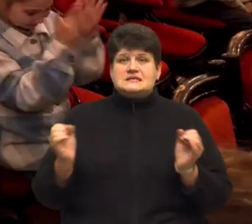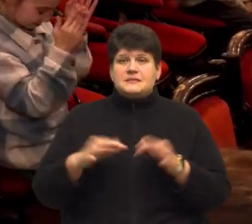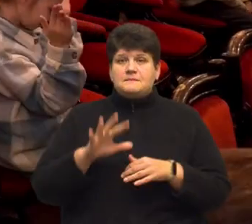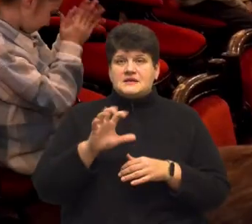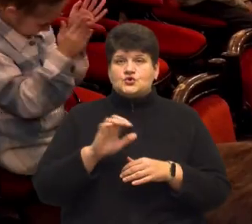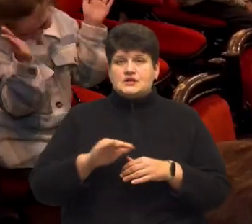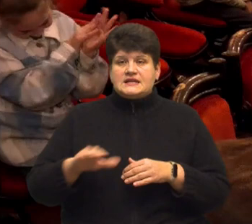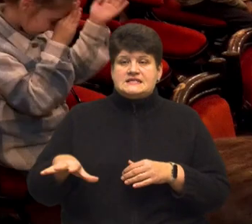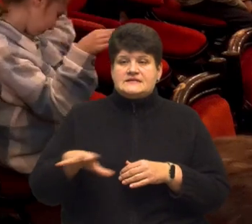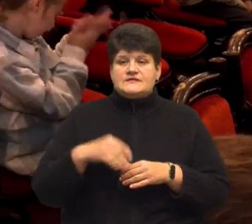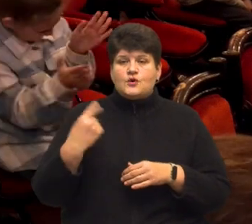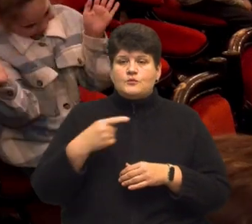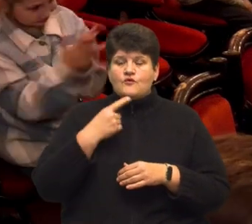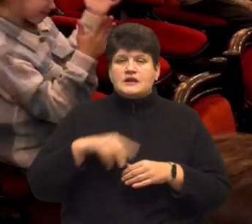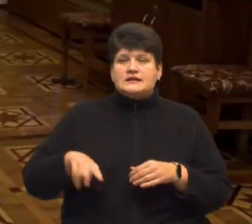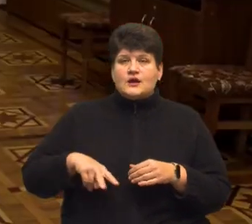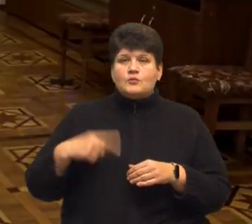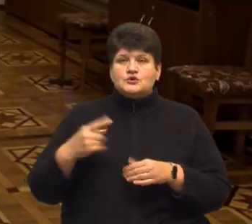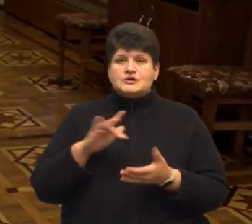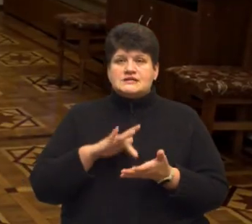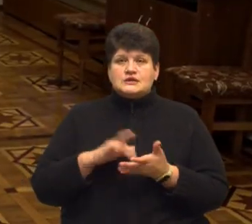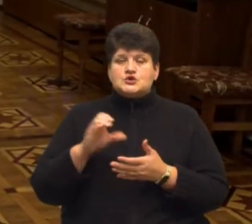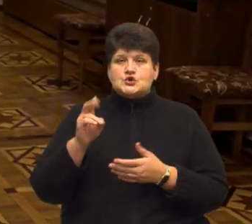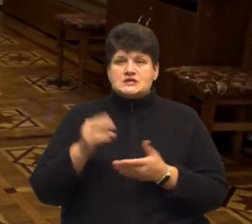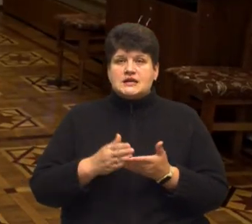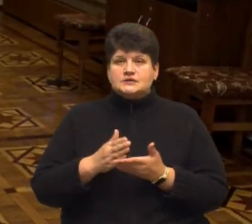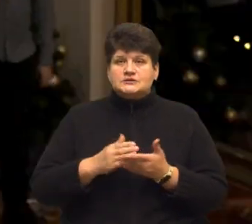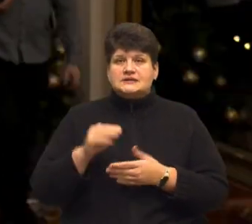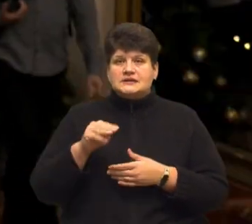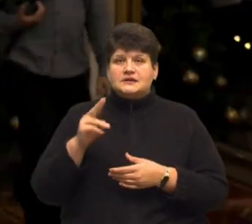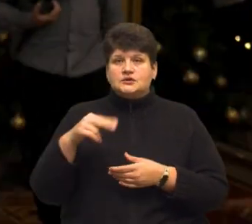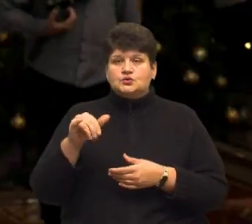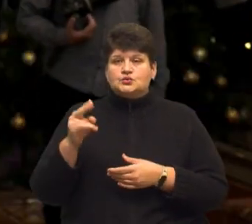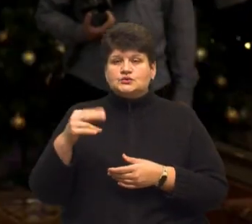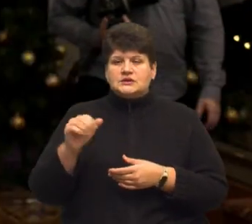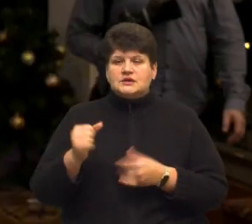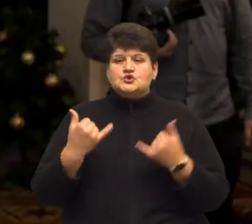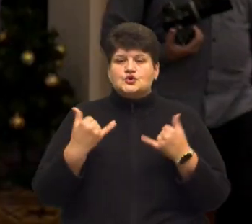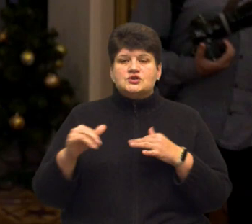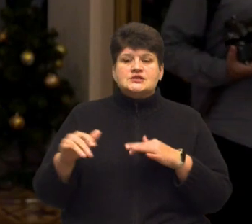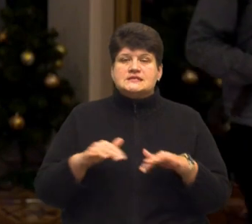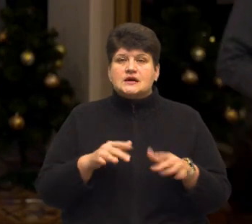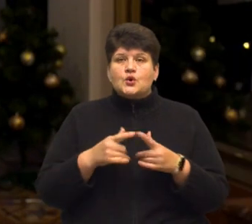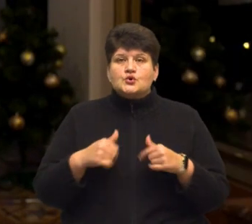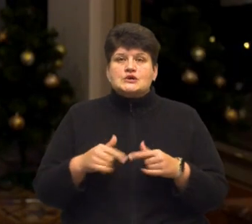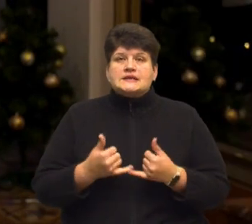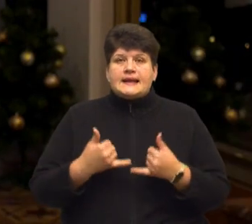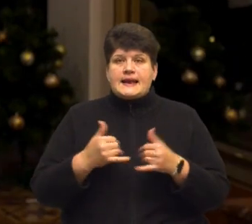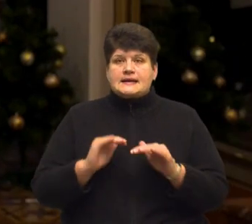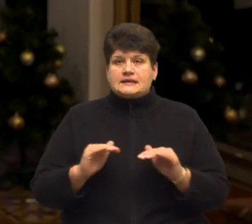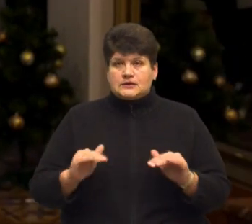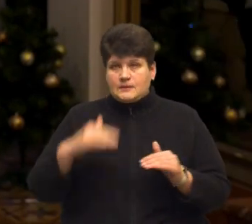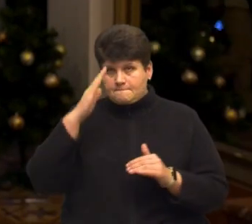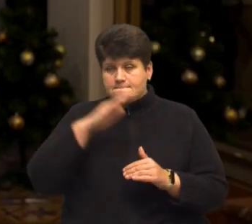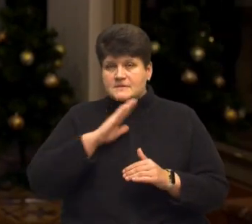області каже директорка обласного центру соціальних служб Тетяна Дуда сьогоднішній захід організований для діток батьки яких